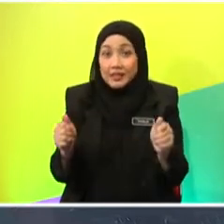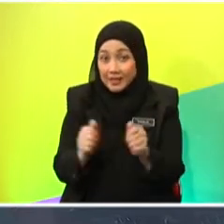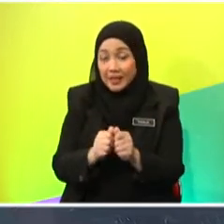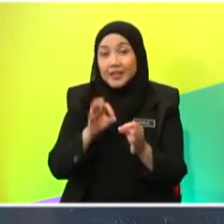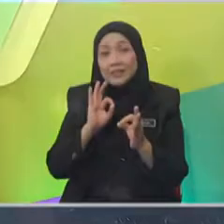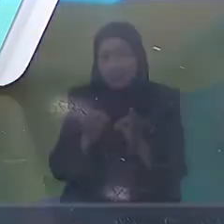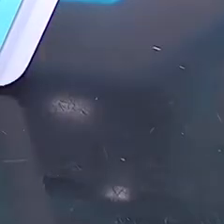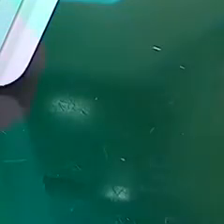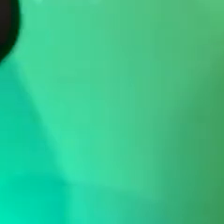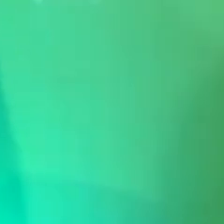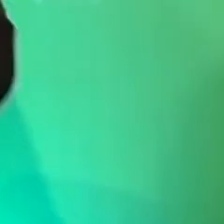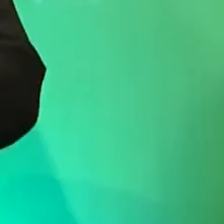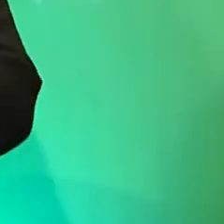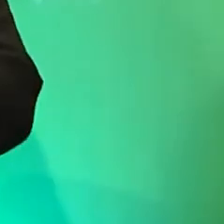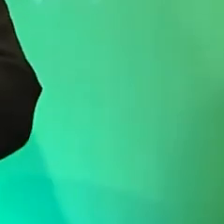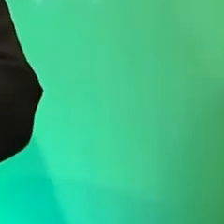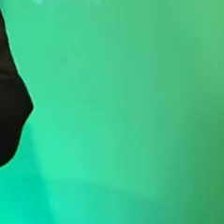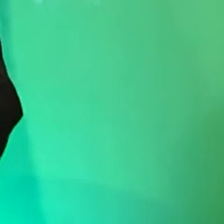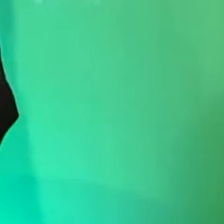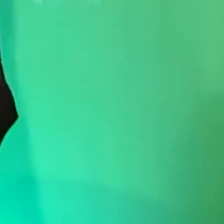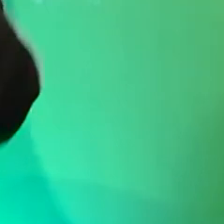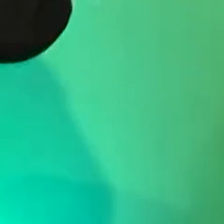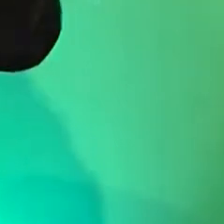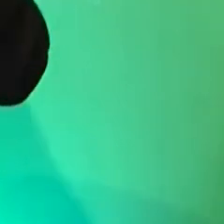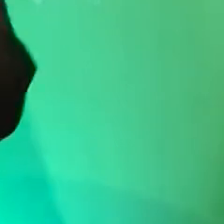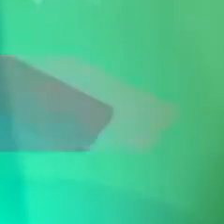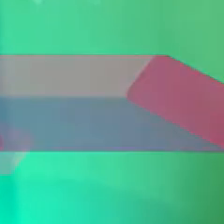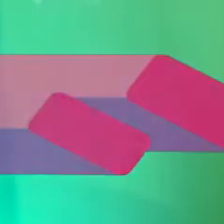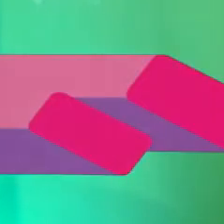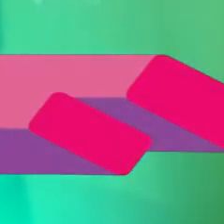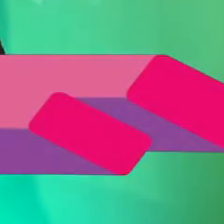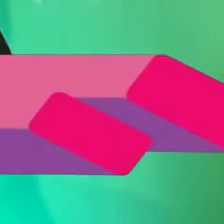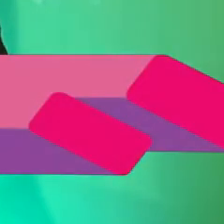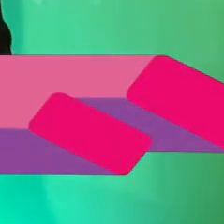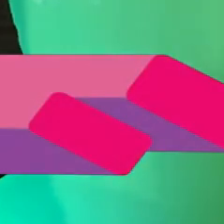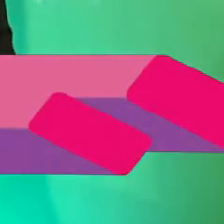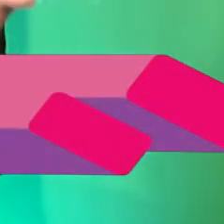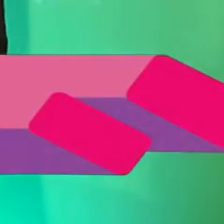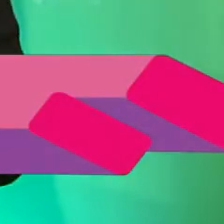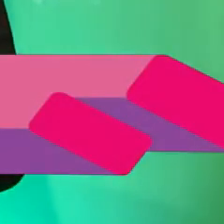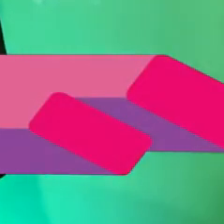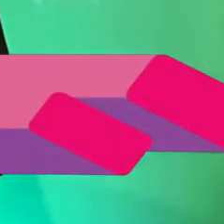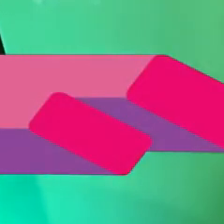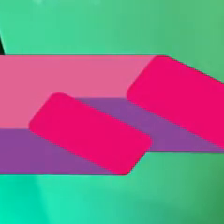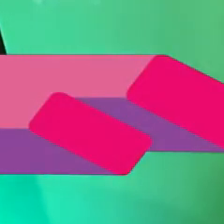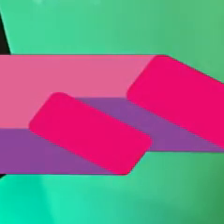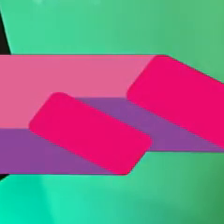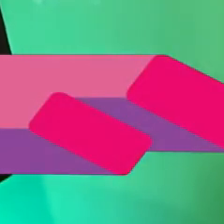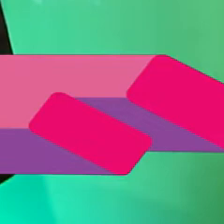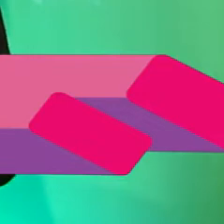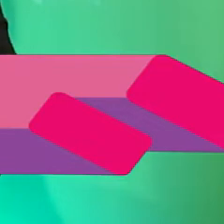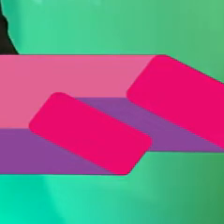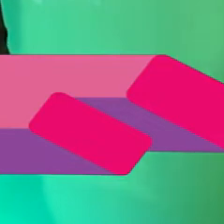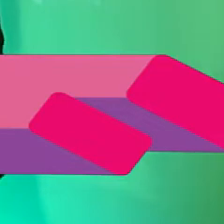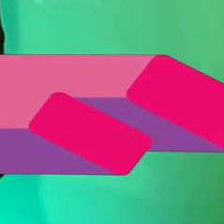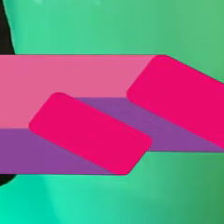kita pada wanita nurhasna binti Khairul Anwar Ceko bye Oke baik anava